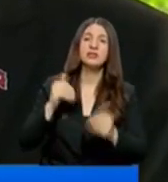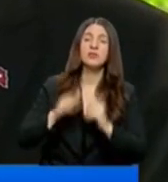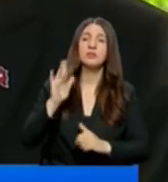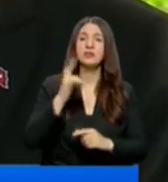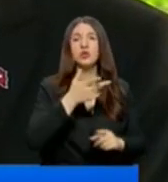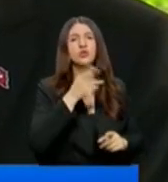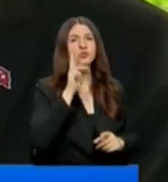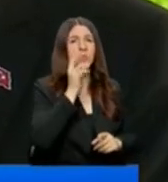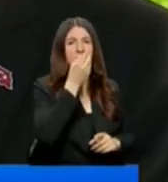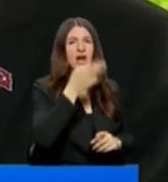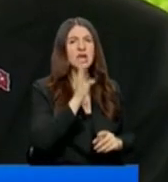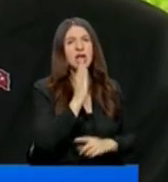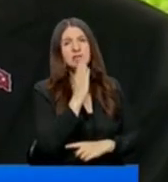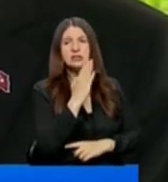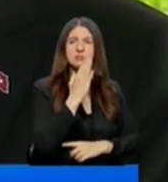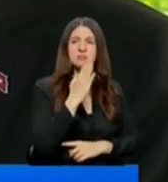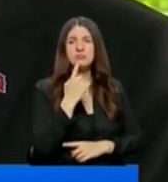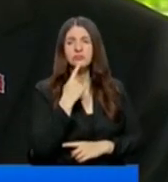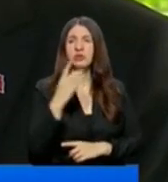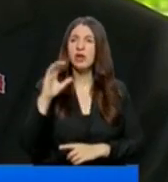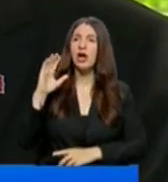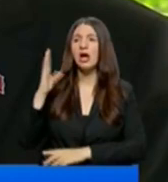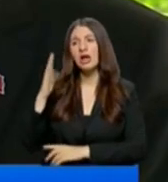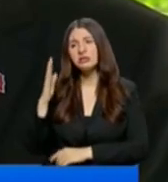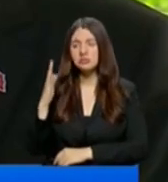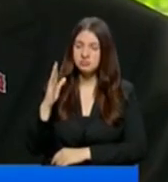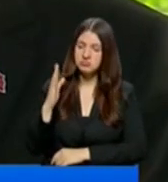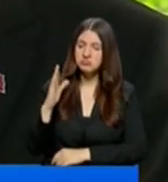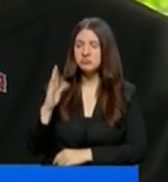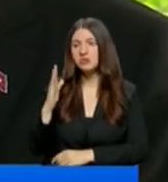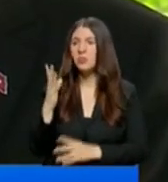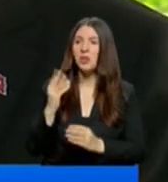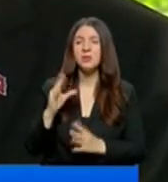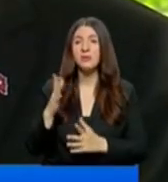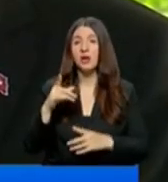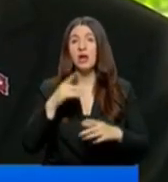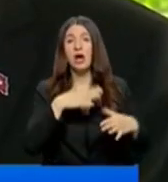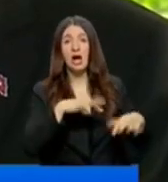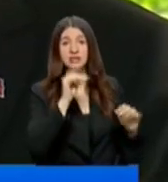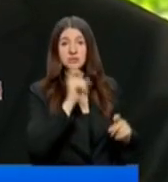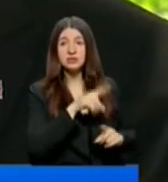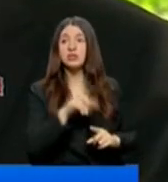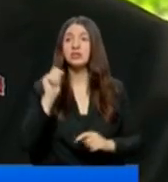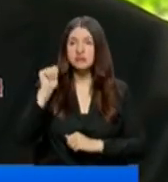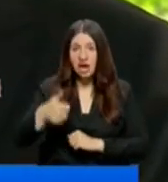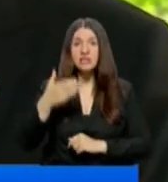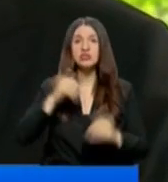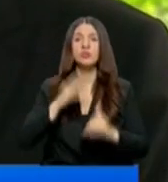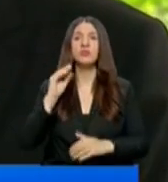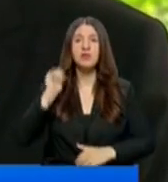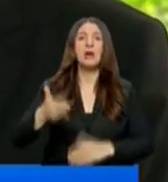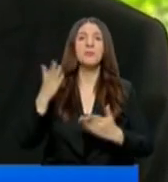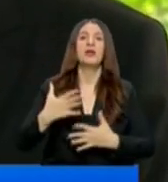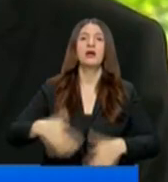sonbahar, Kasım diye bir tarih. Kasım'da olabilir tabii, Kasım'da olabilir. Hazır mısınız? Biz yarın seçim olsa, yarın bile seçime